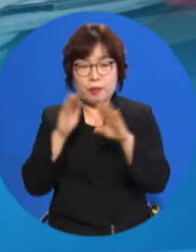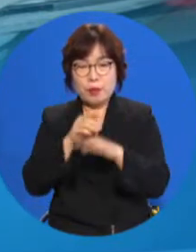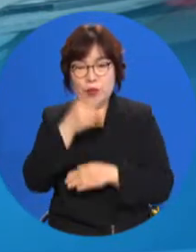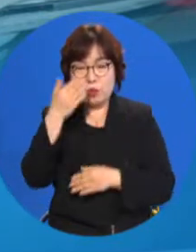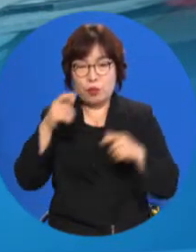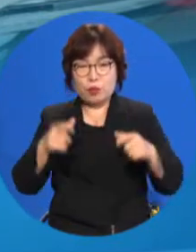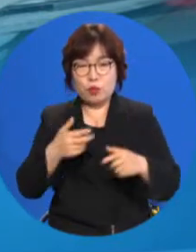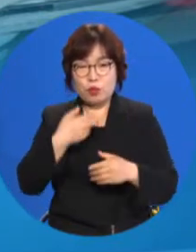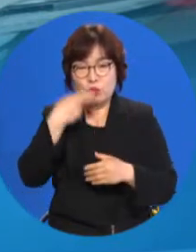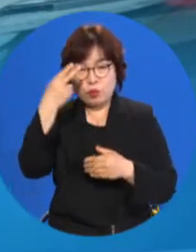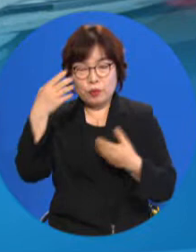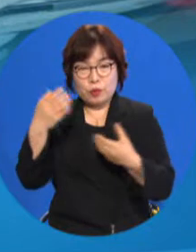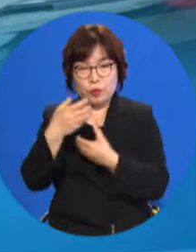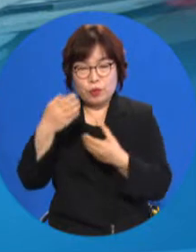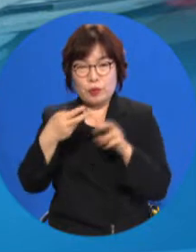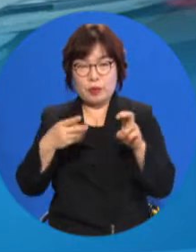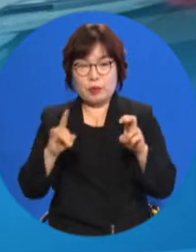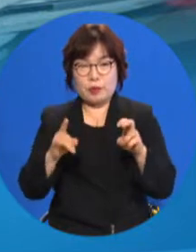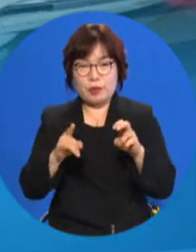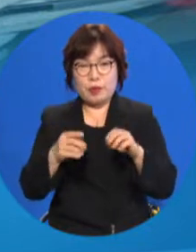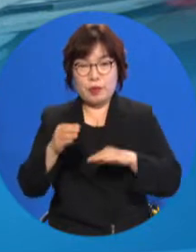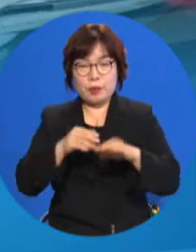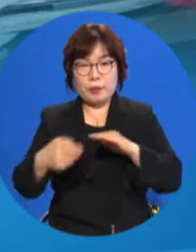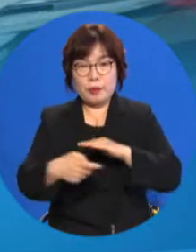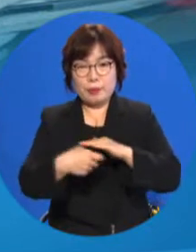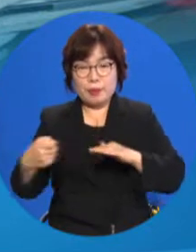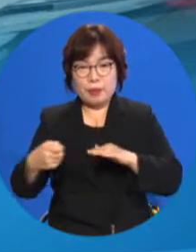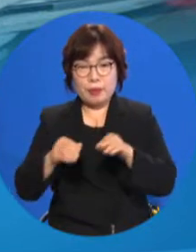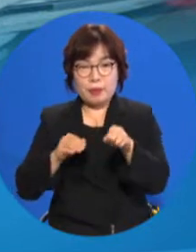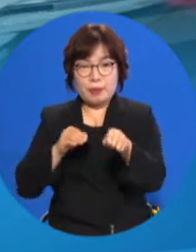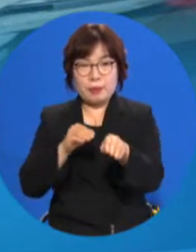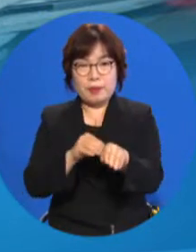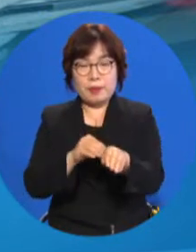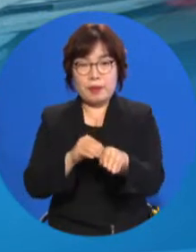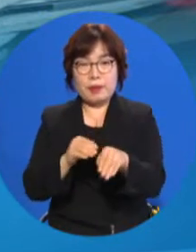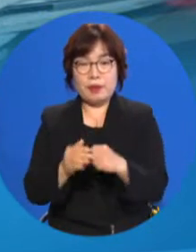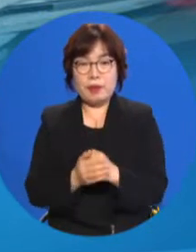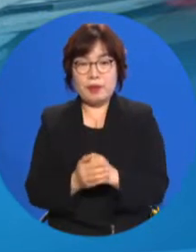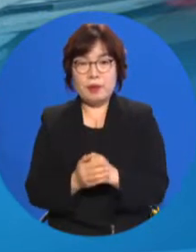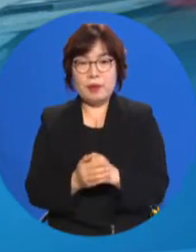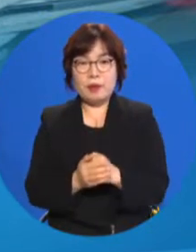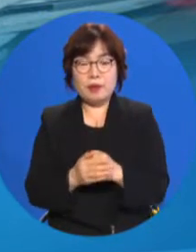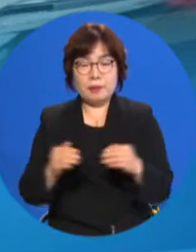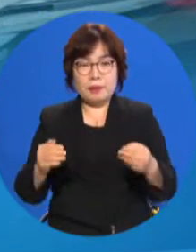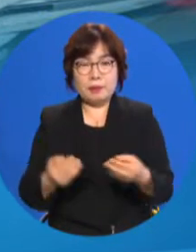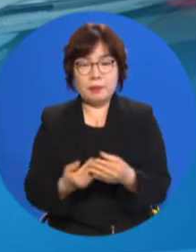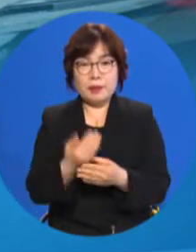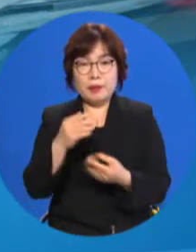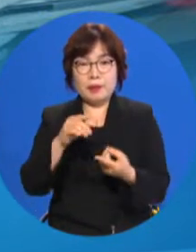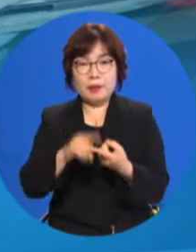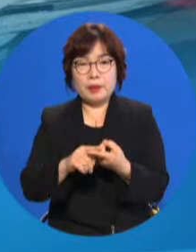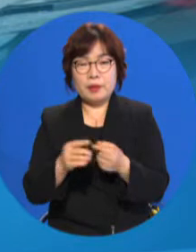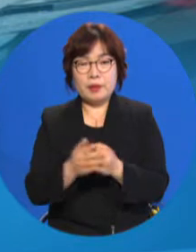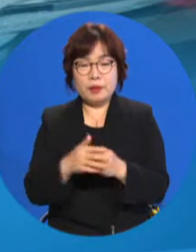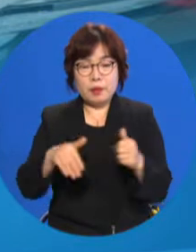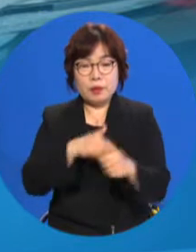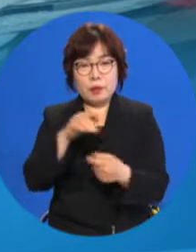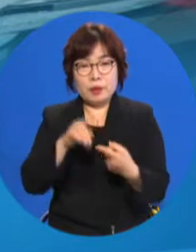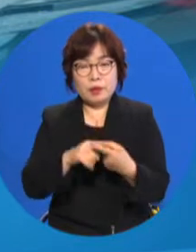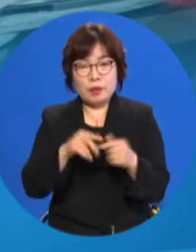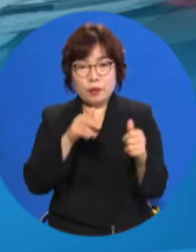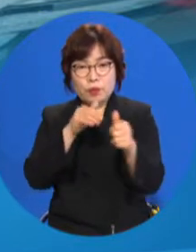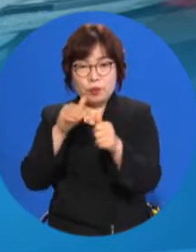수배 취한 20대가 차량을 훔쳐 도주하다 앞서 가던 차량을 잇달아 들이받는 사고가 발생했는데요 당시 상황이